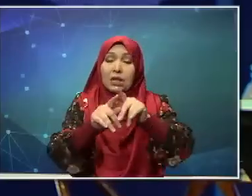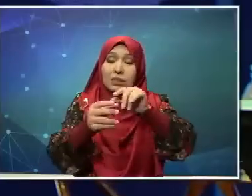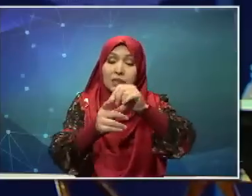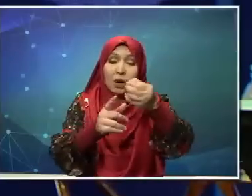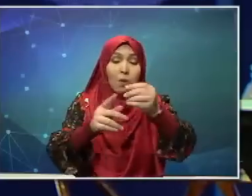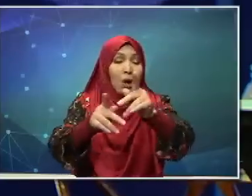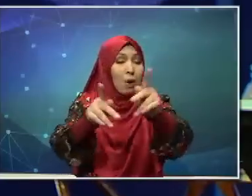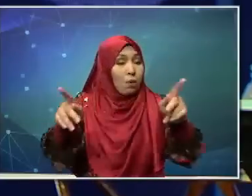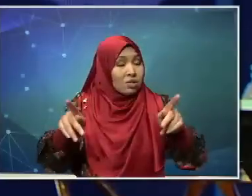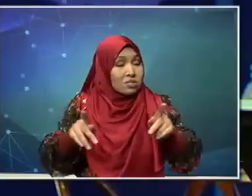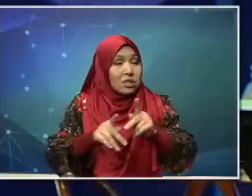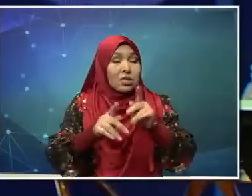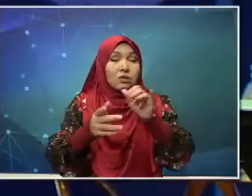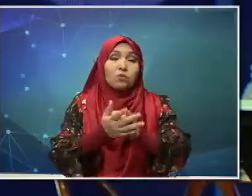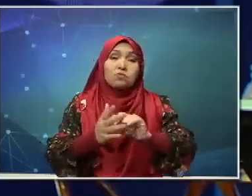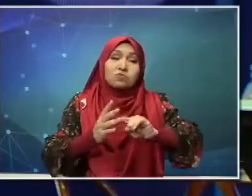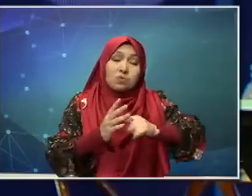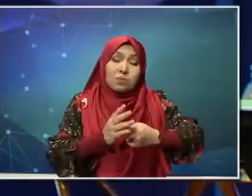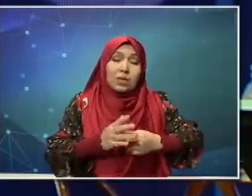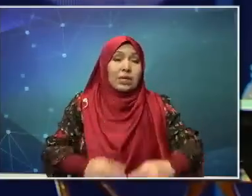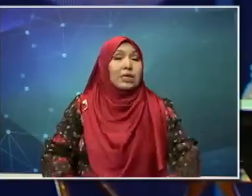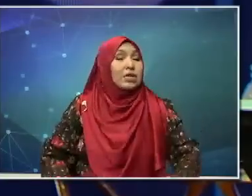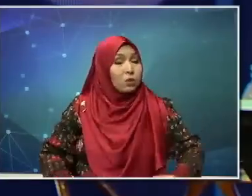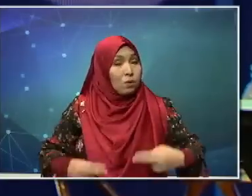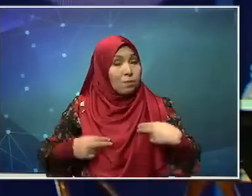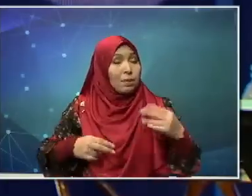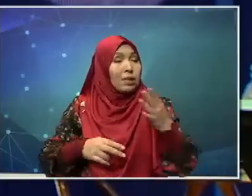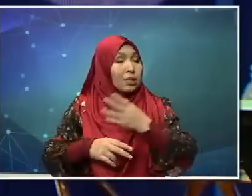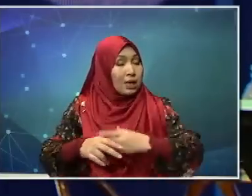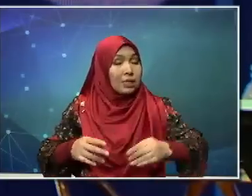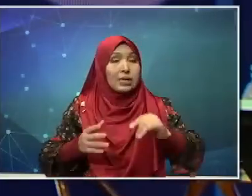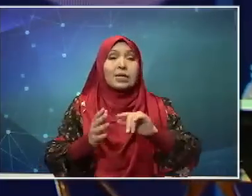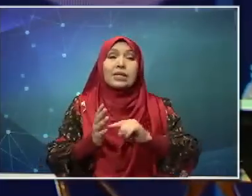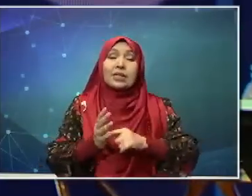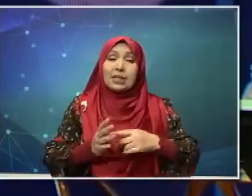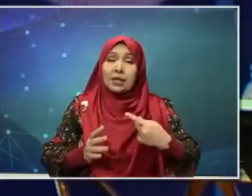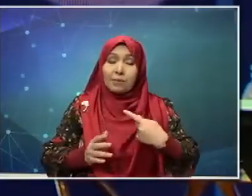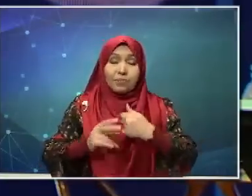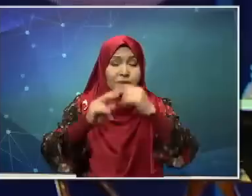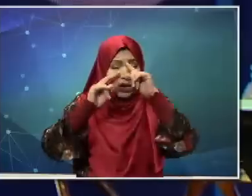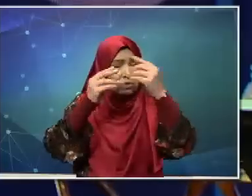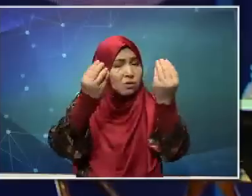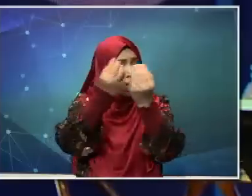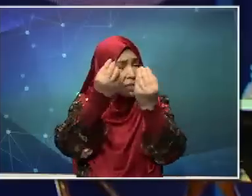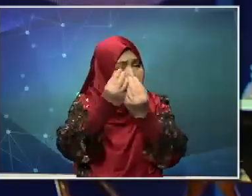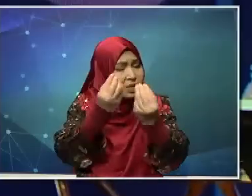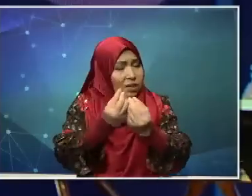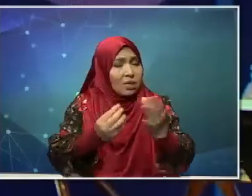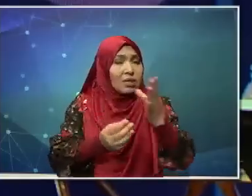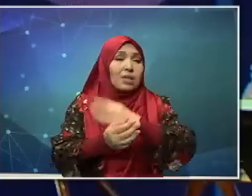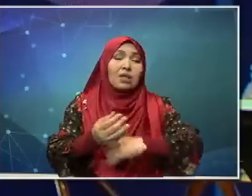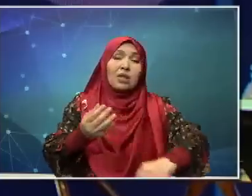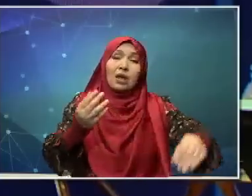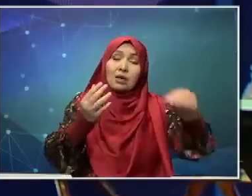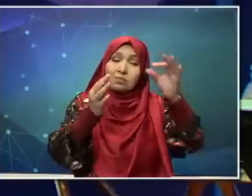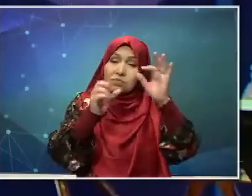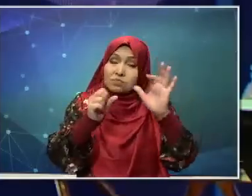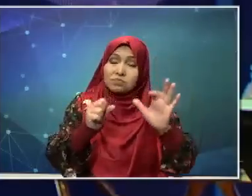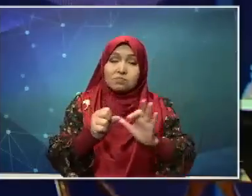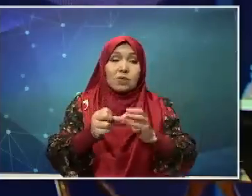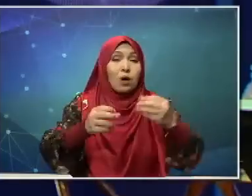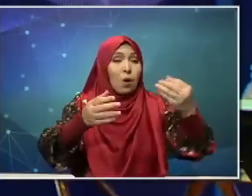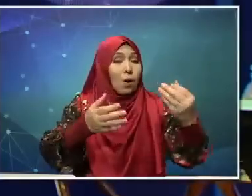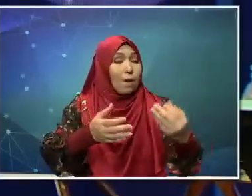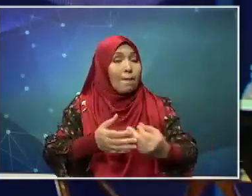tetapi ia menjadi sumber kepada kehidupan jadi ini yang Allah Nyatakan diturunkan ikut kadar dan dia menghidupkan menyuburkan